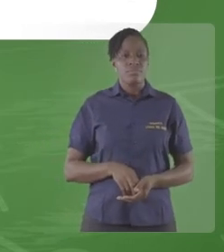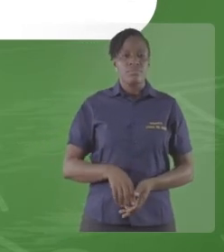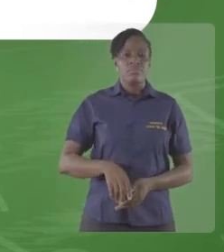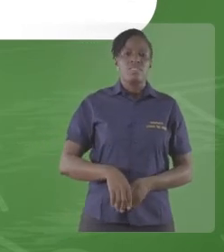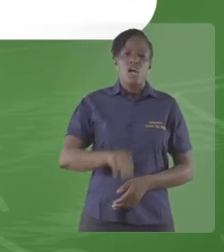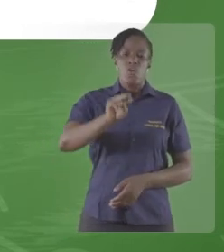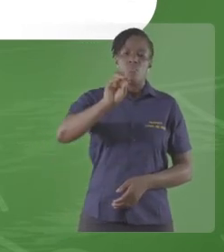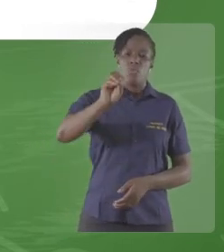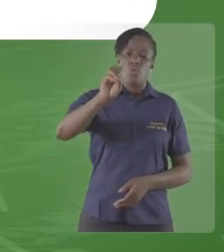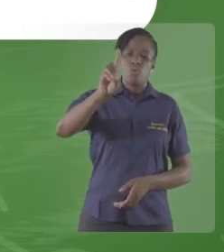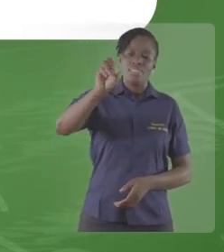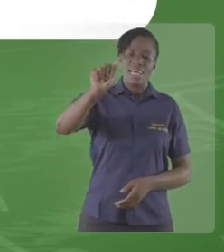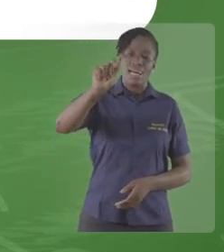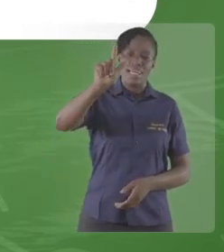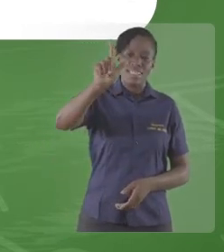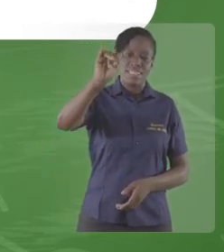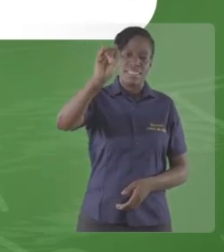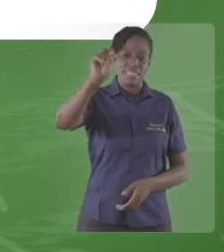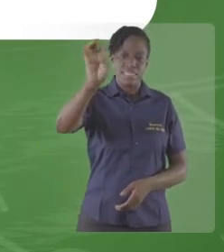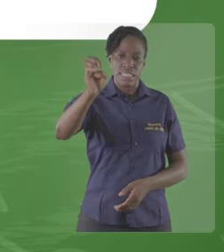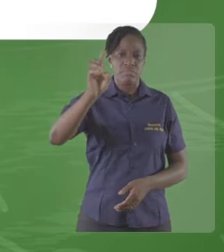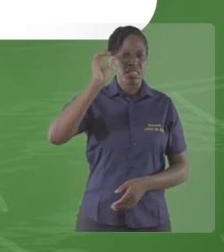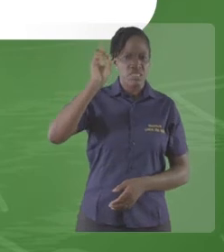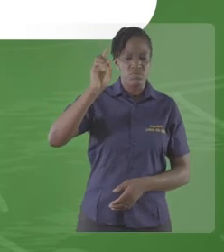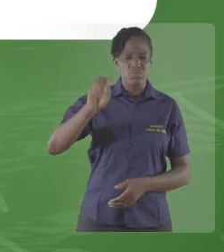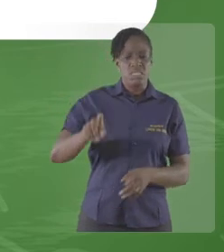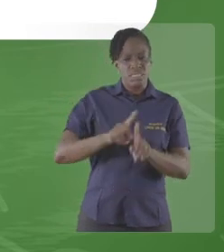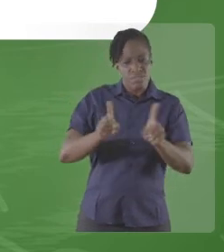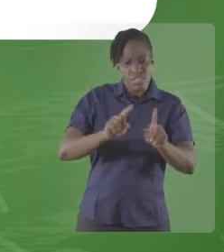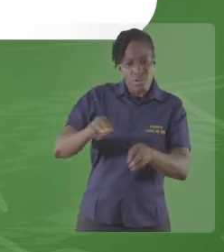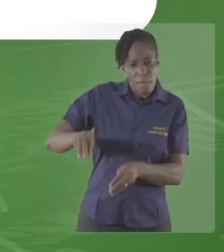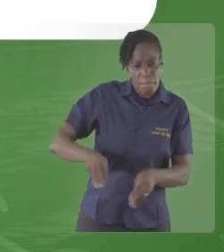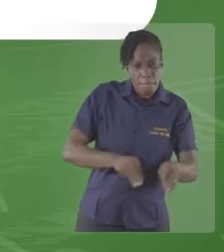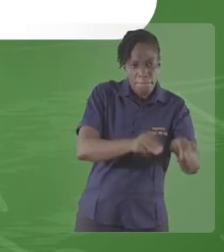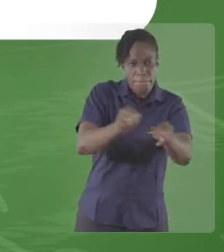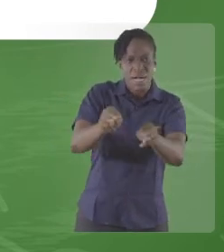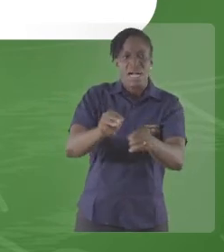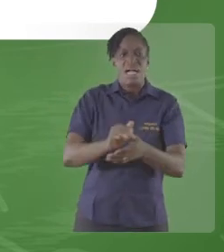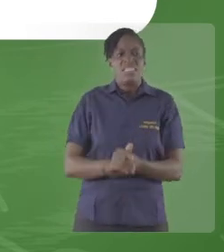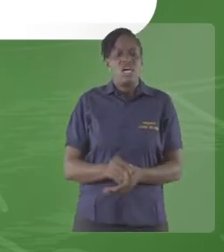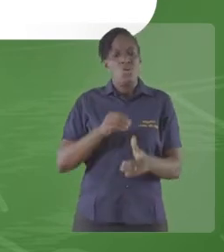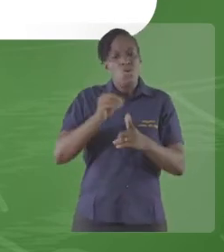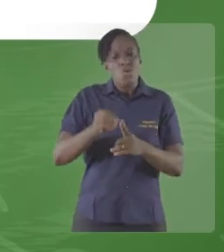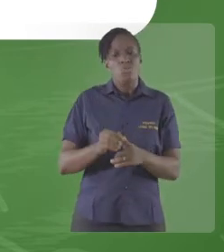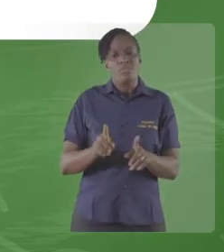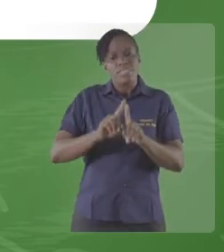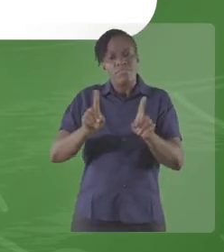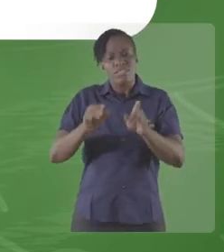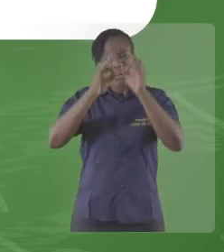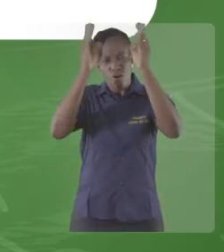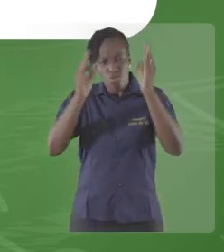On appelle modalité du discours les différentes manières ou les différentes